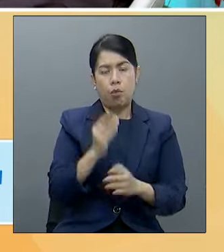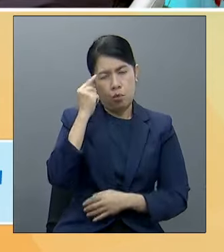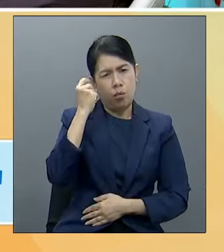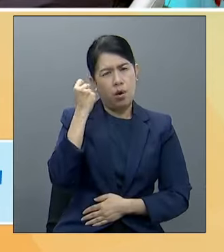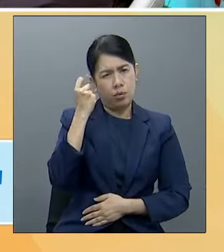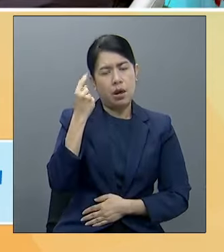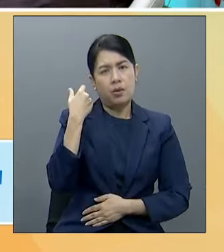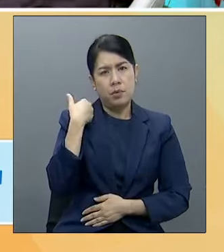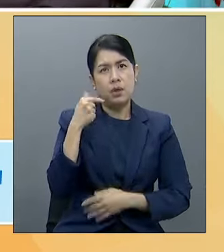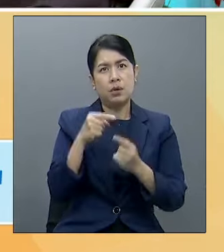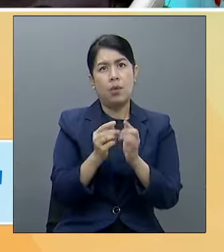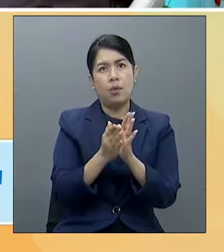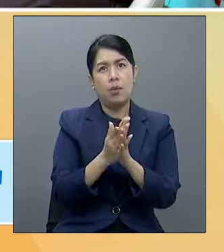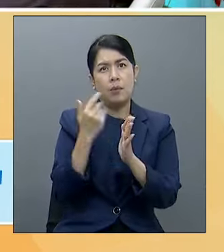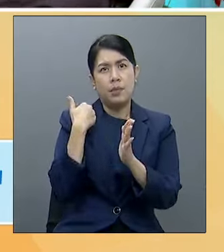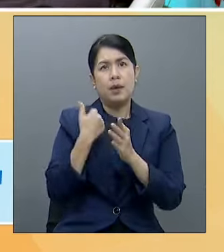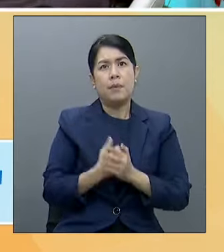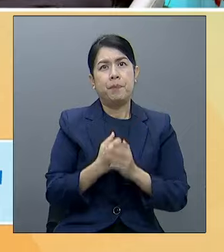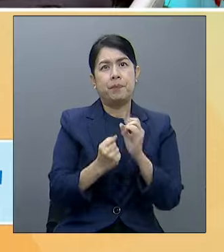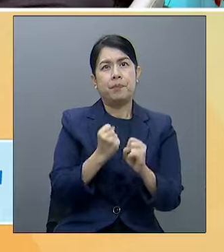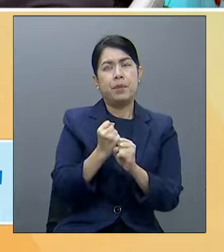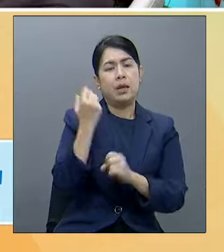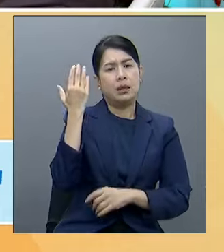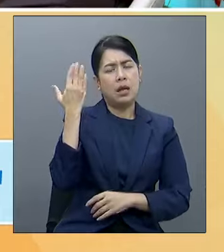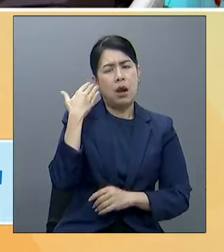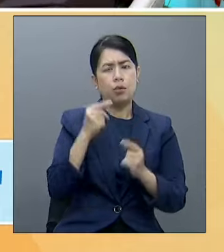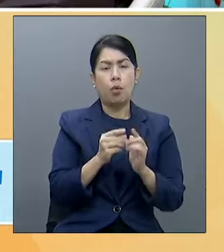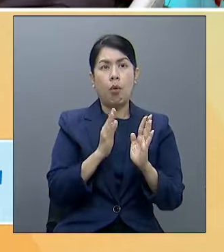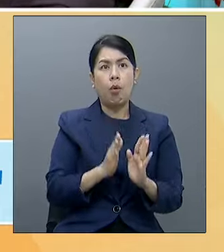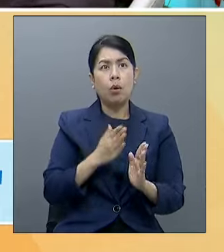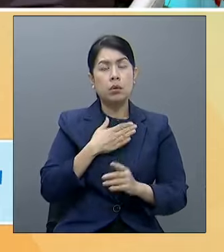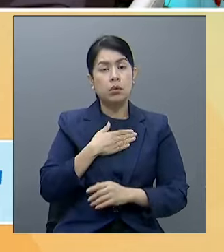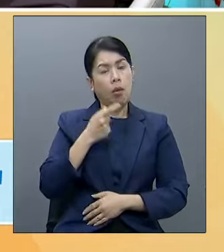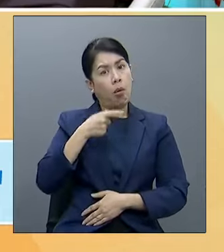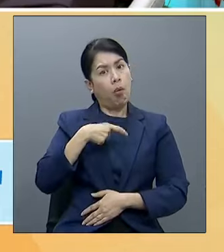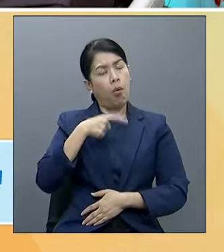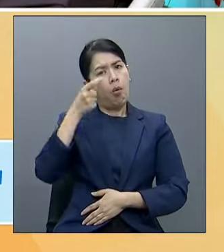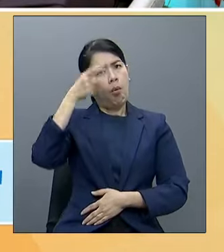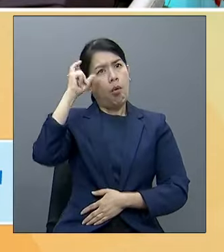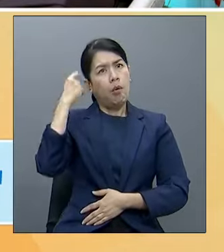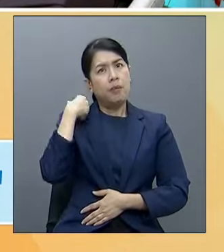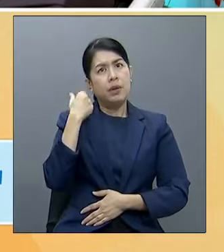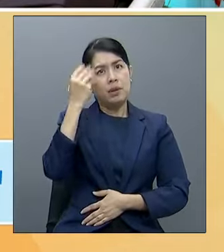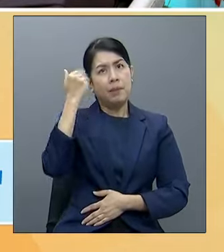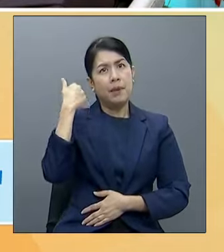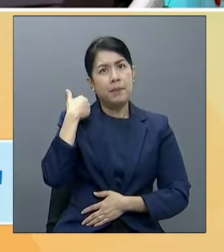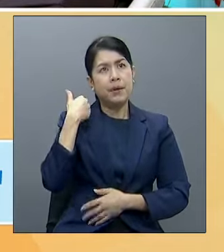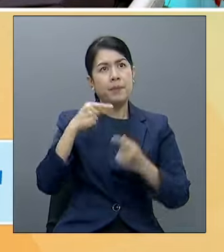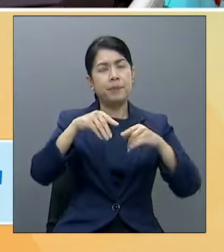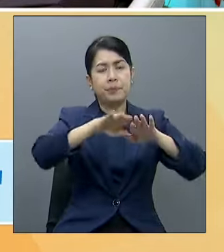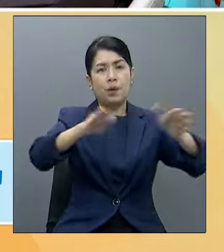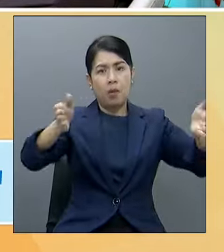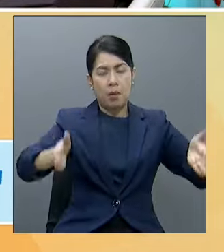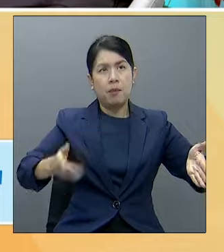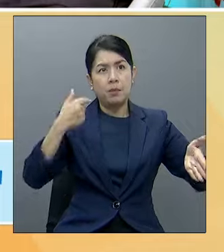ยู่ experience คือปีที่แล้วนี่คือคนงงมากว่าอยู่ๆเนี่ยมีโพแดนอยู่หน้าบริเวณสยามพารากอนใช่ไหมคะ อันนี้คือ